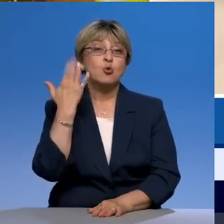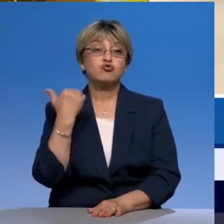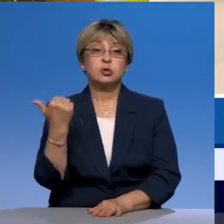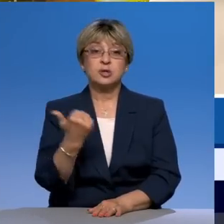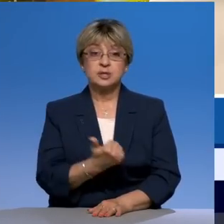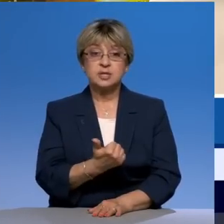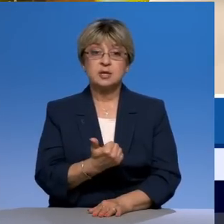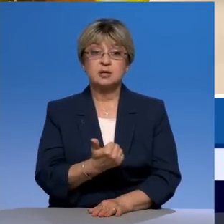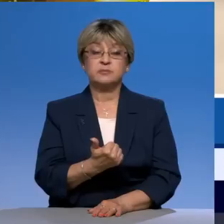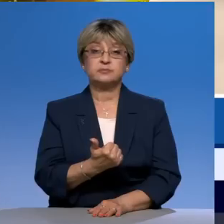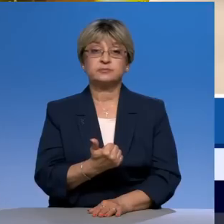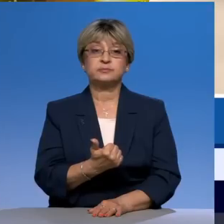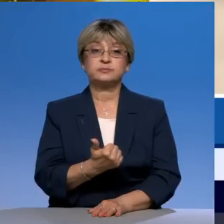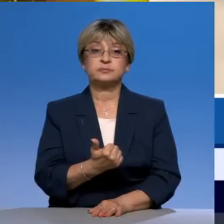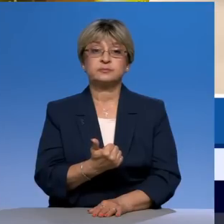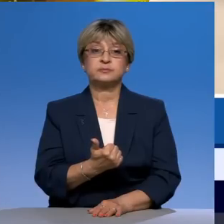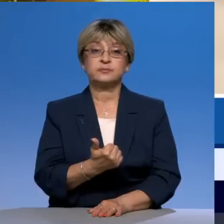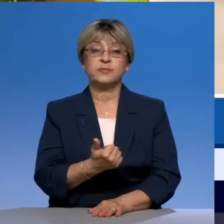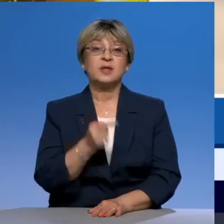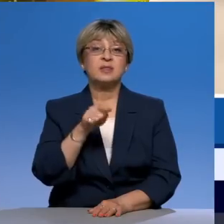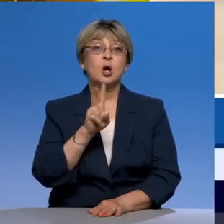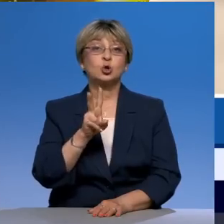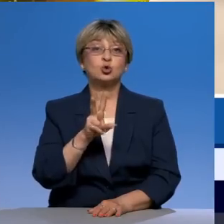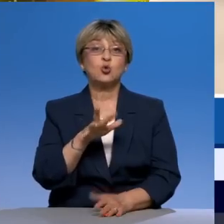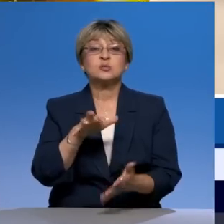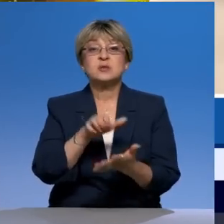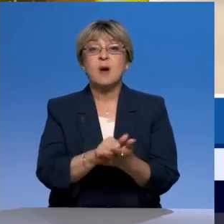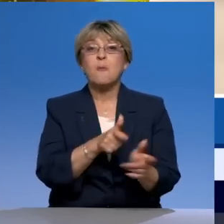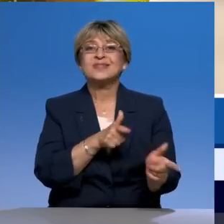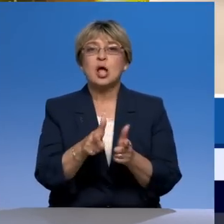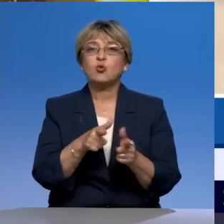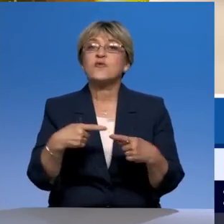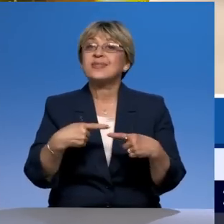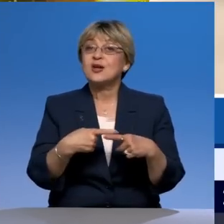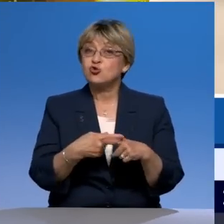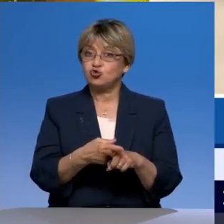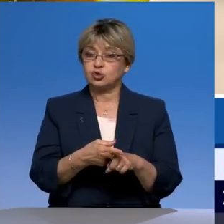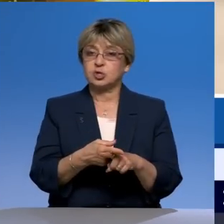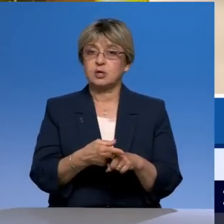раз... те, кто занимается вот подготовкой технической, да...